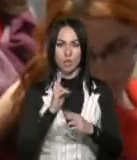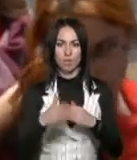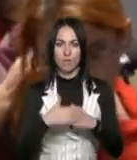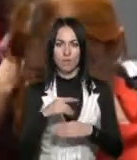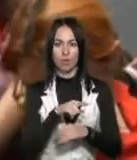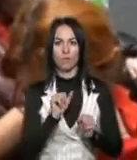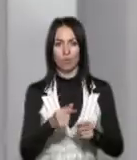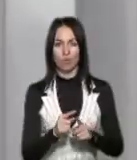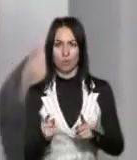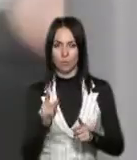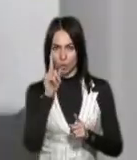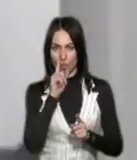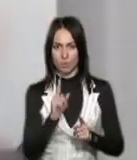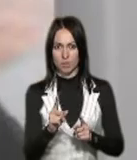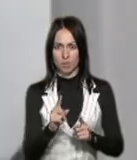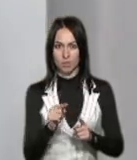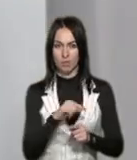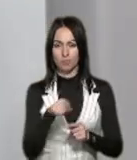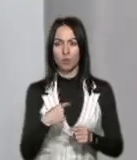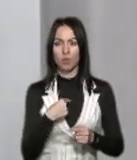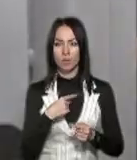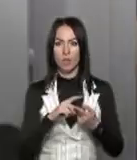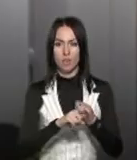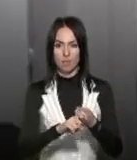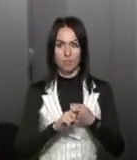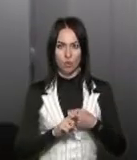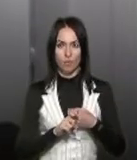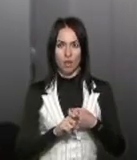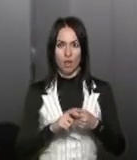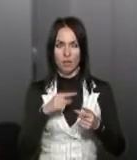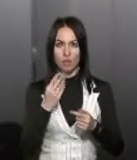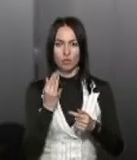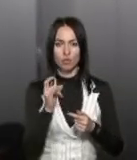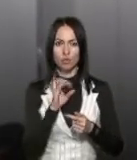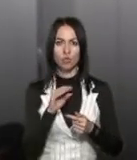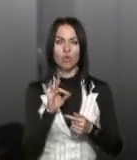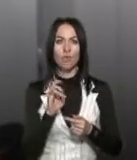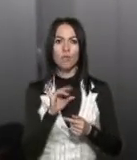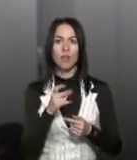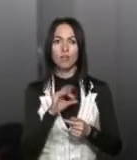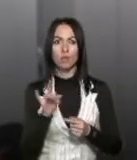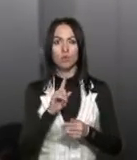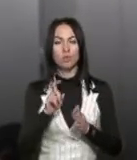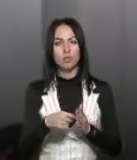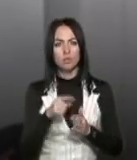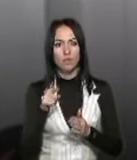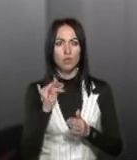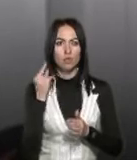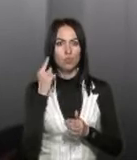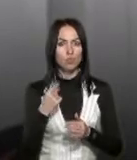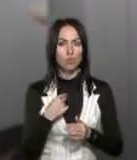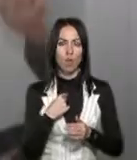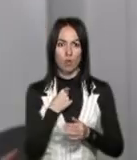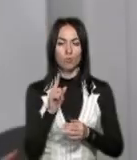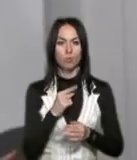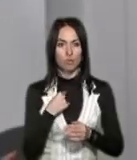може протягом місяця. Вони мене інфікували, грубо кажучи, шизофренією. Щоб з'ясувала вона, чи чую я голоси, тому що